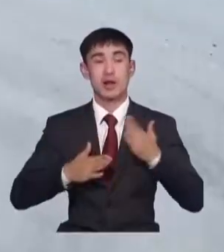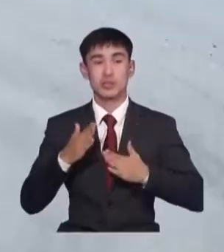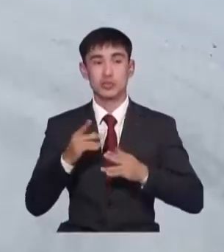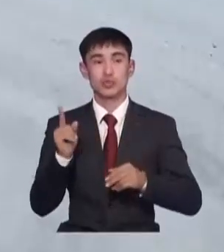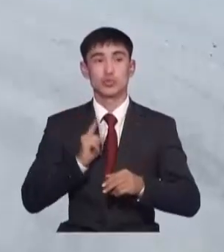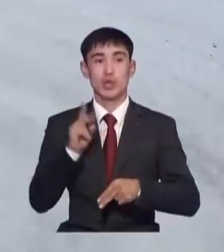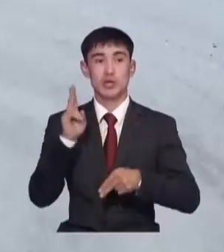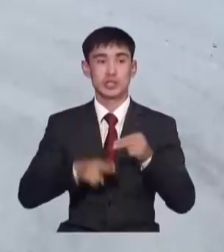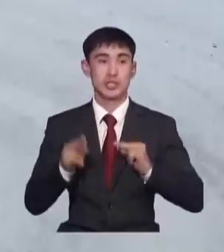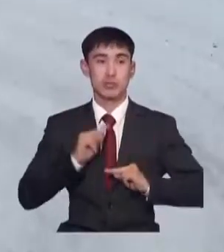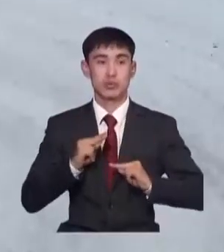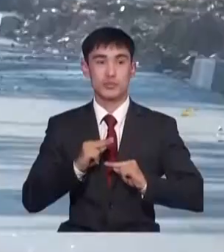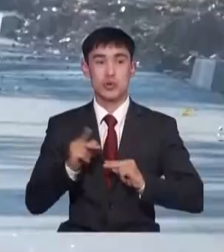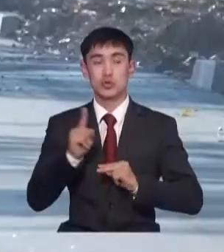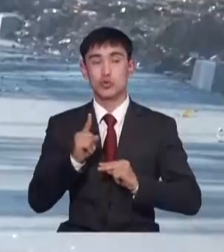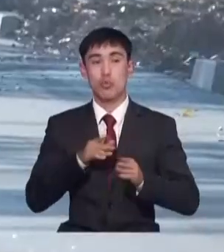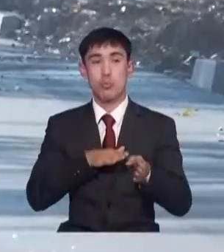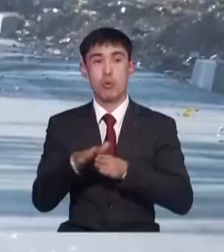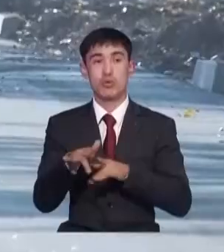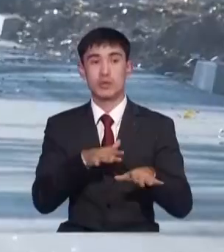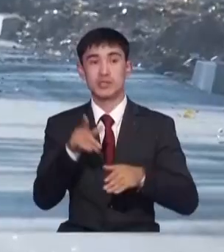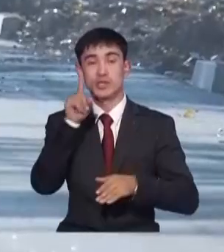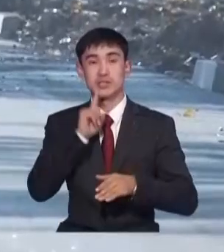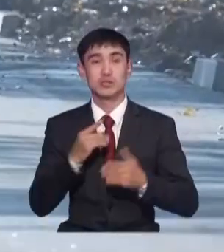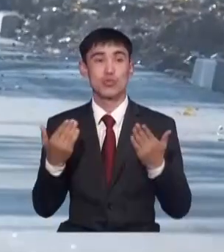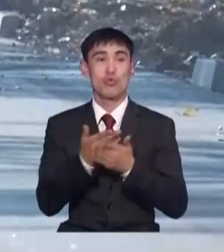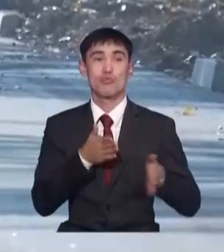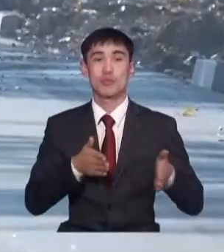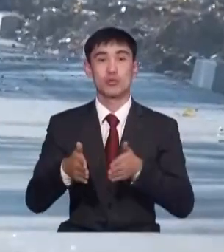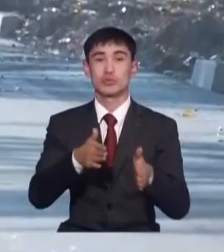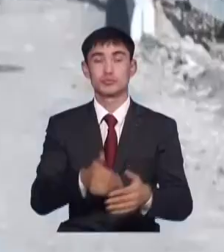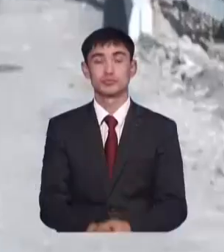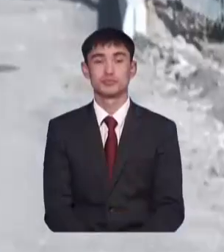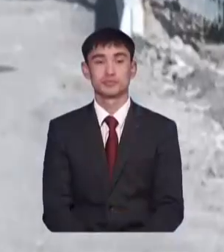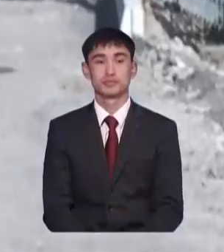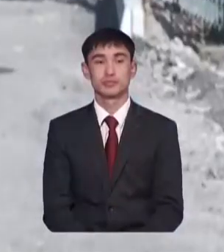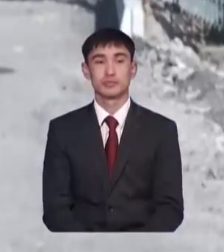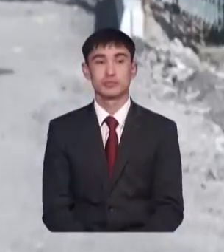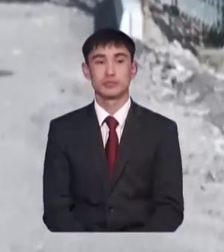радости и ждут окончания работ, чтобы в полной мере насладиться новым дорожным полотном.